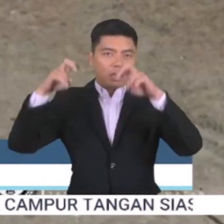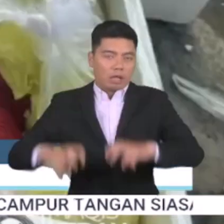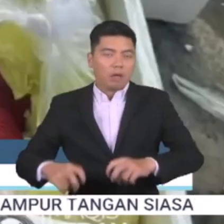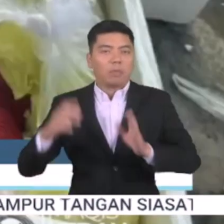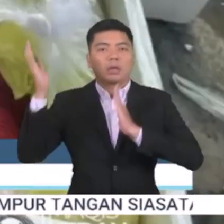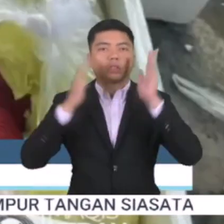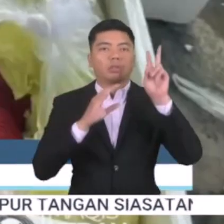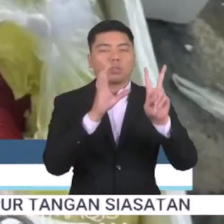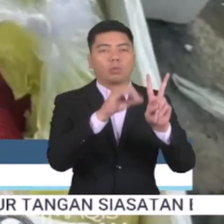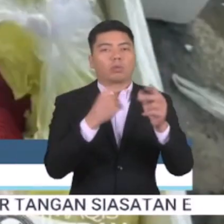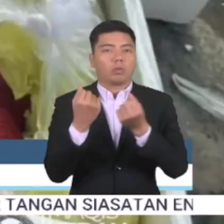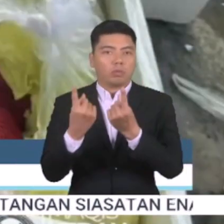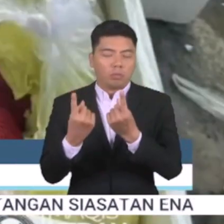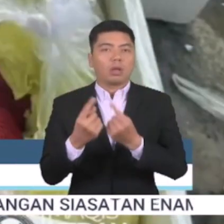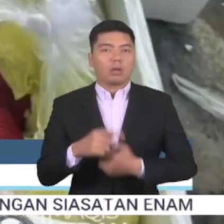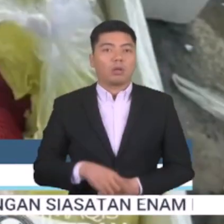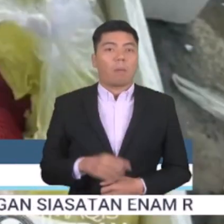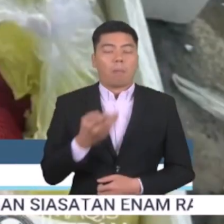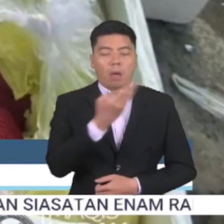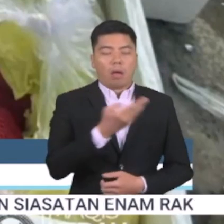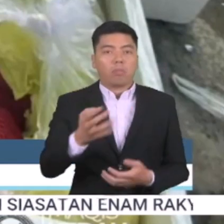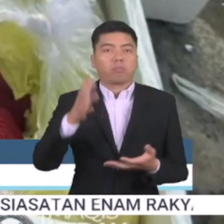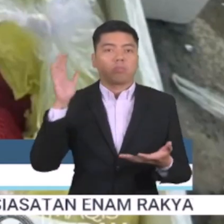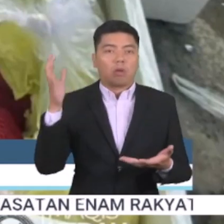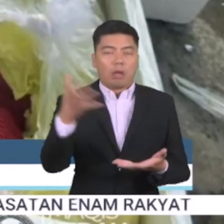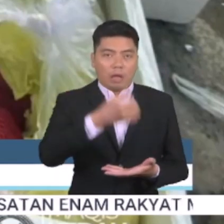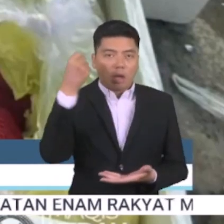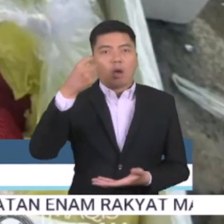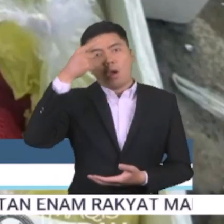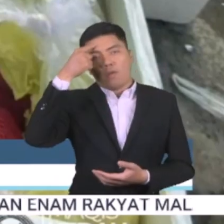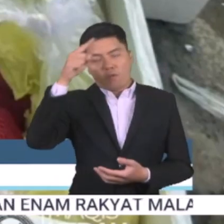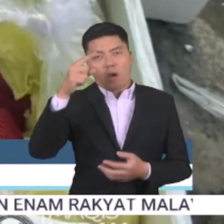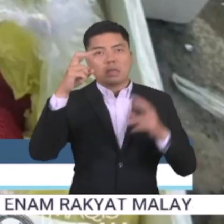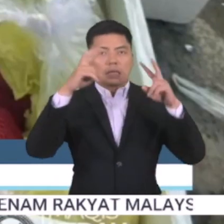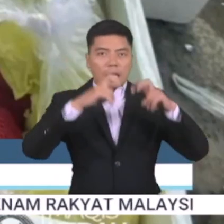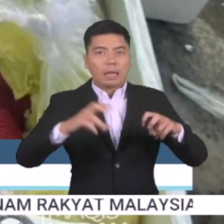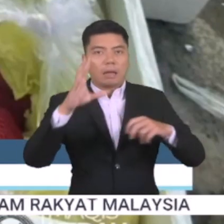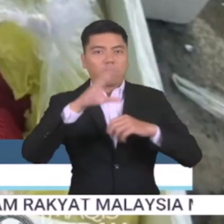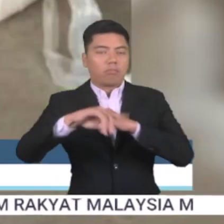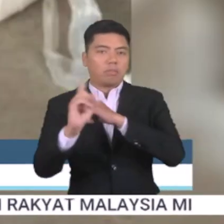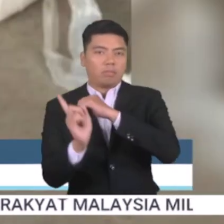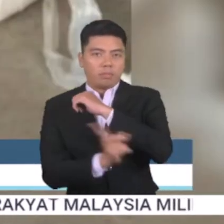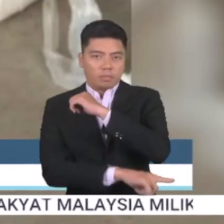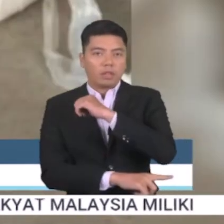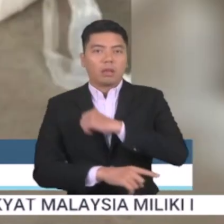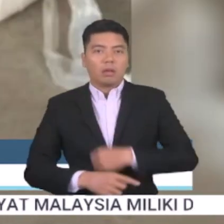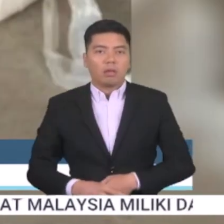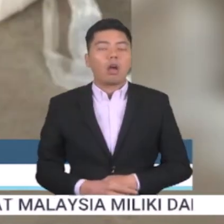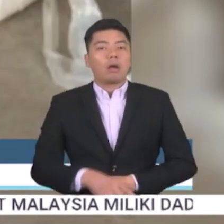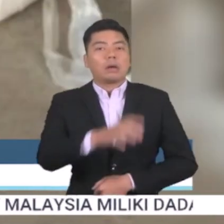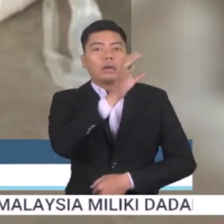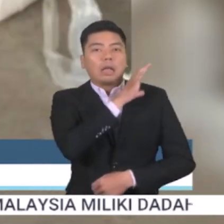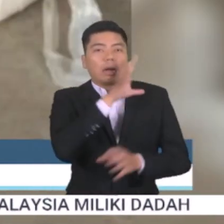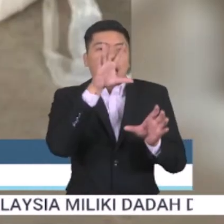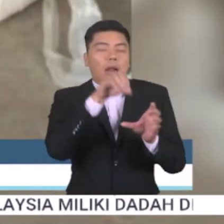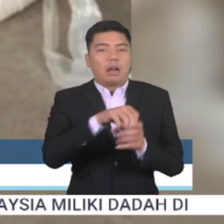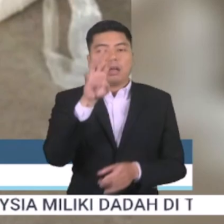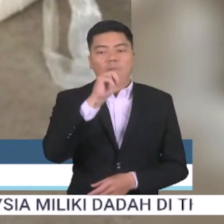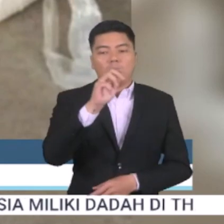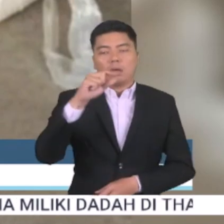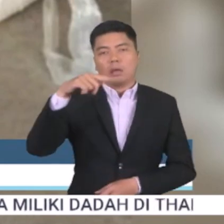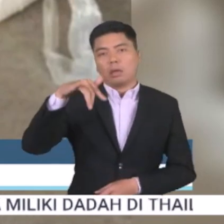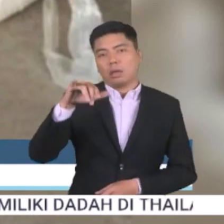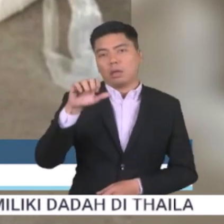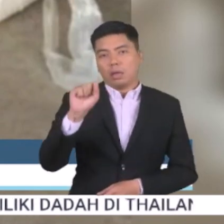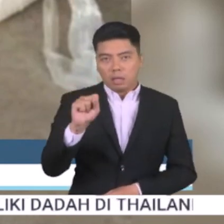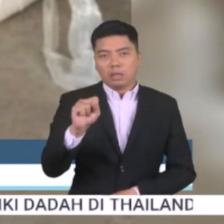Pemeriksaan Malaysia 2011. Kesemua barang dirampas untuk siasatan serta tindakan susulan. Penguatkuasaan berterusan